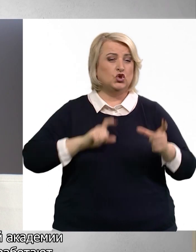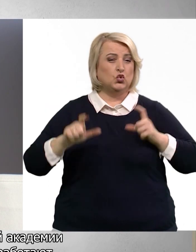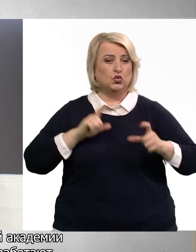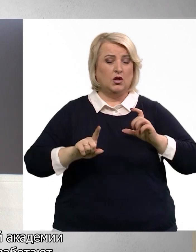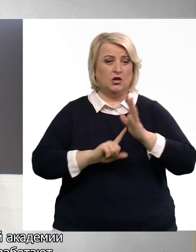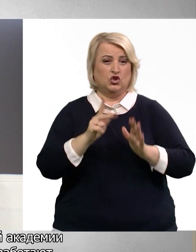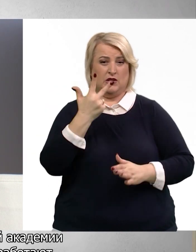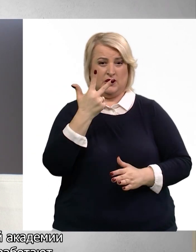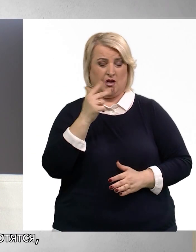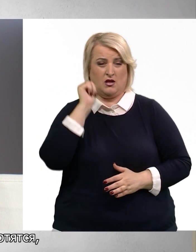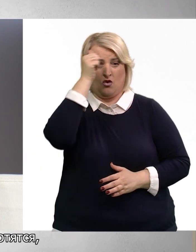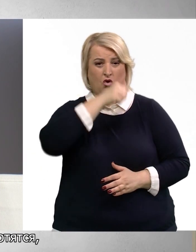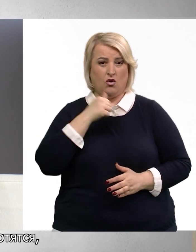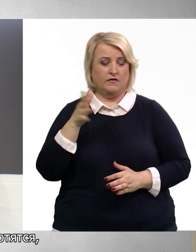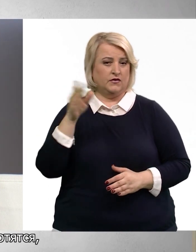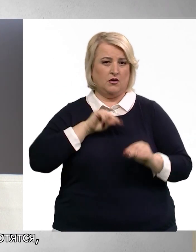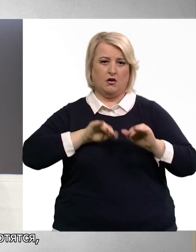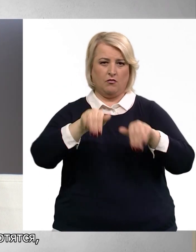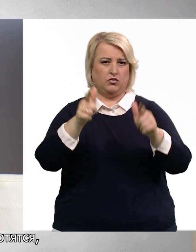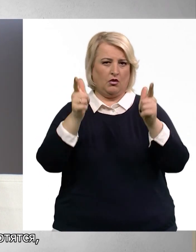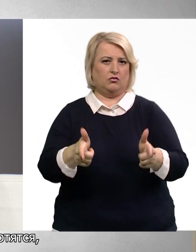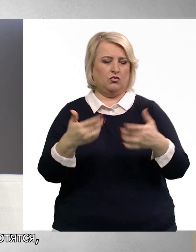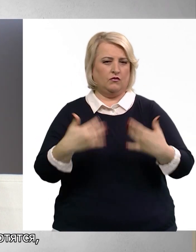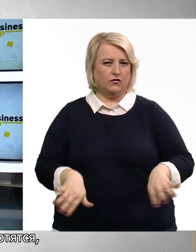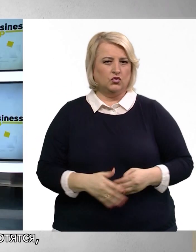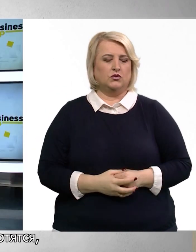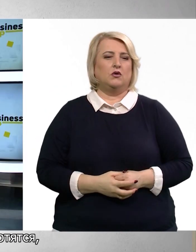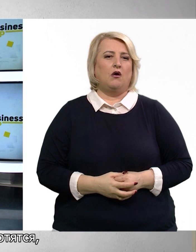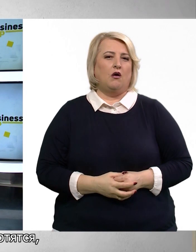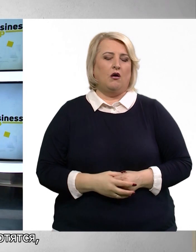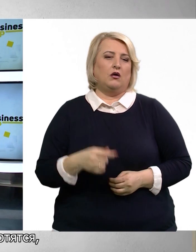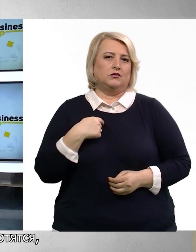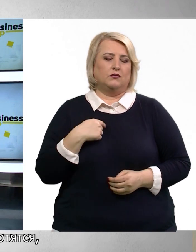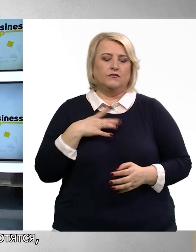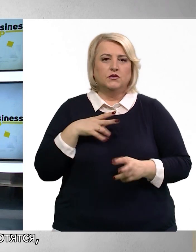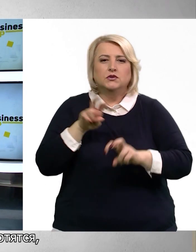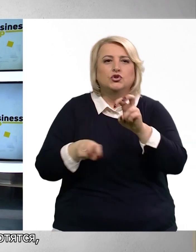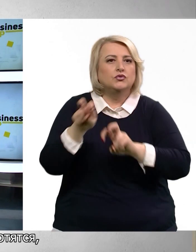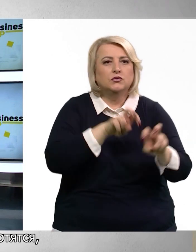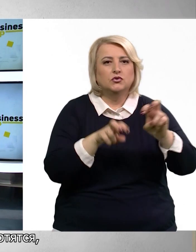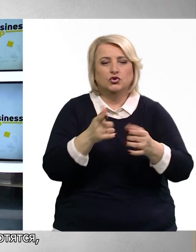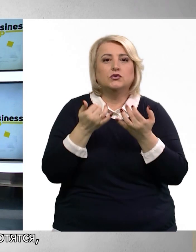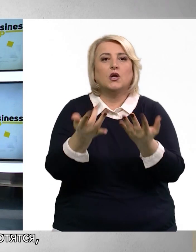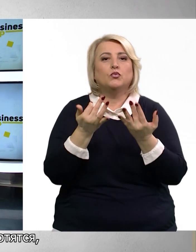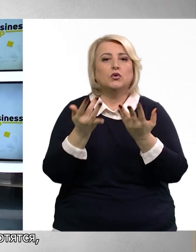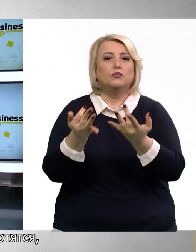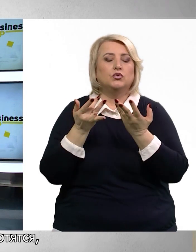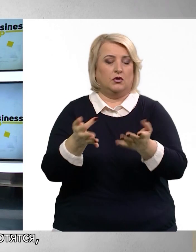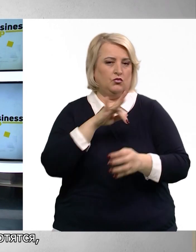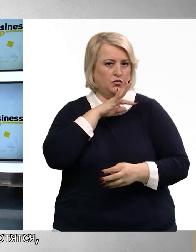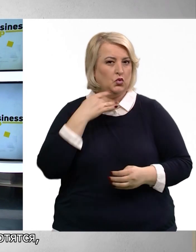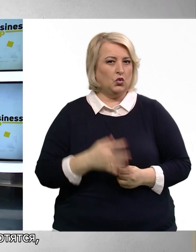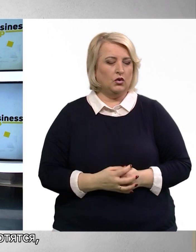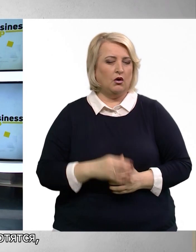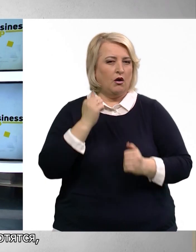de la toate specialitățile, practic, sunt angajați. Și suntem cumva vânați și suntem în fiecare